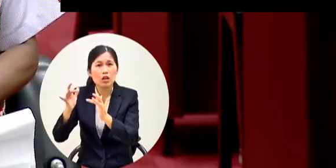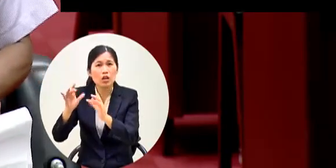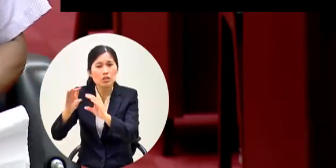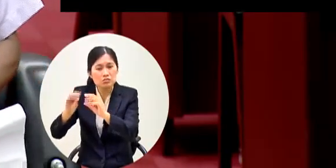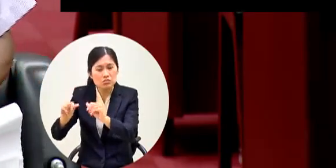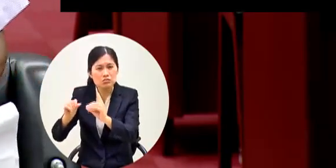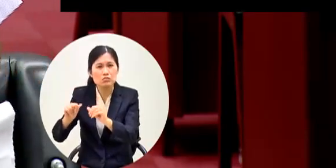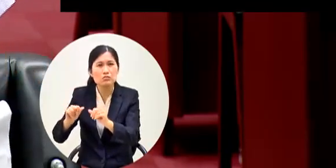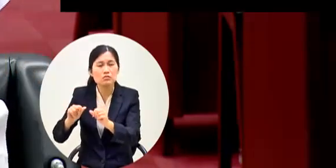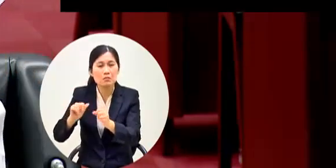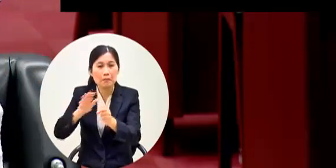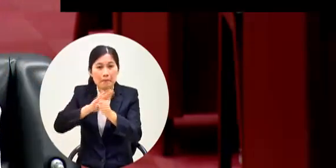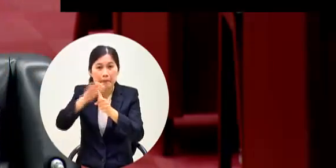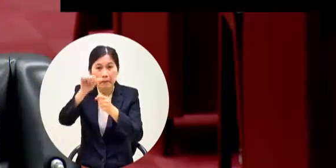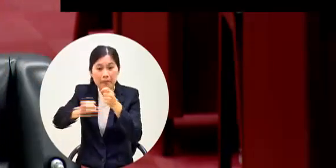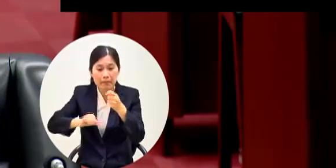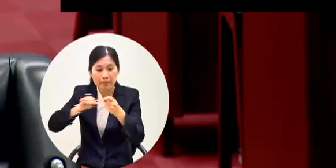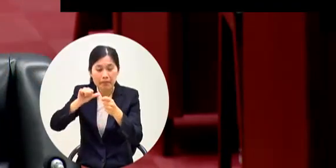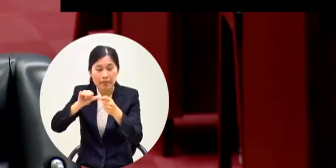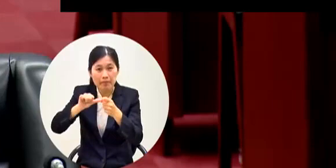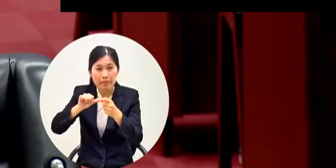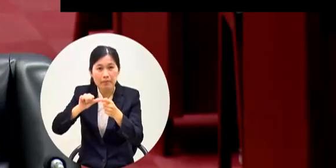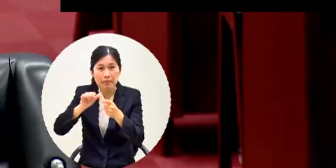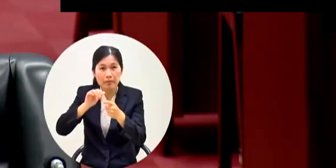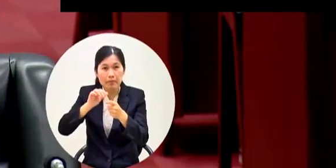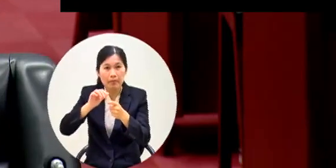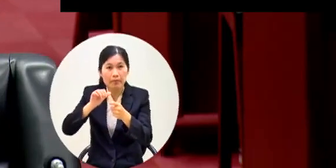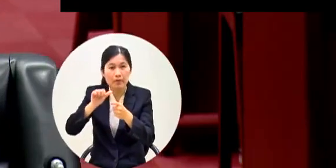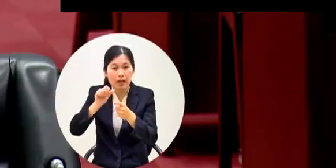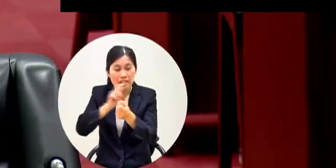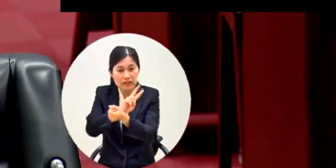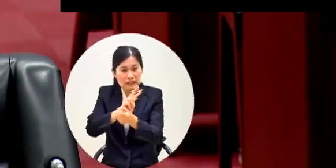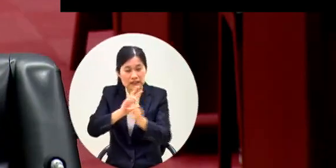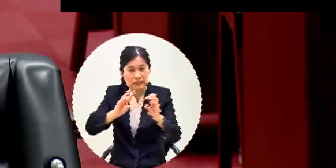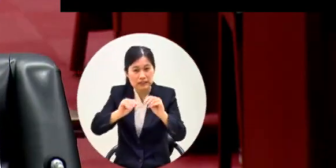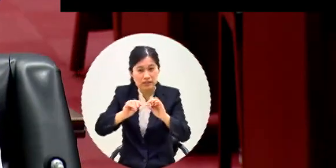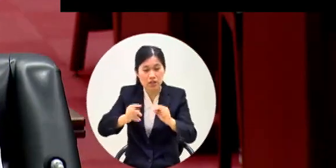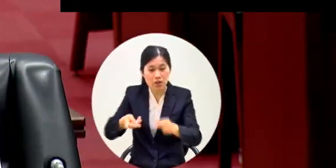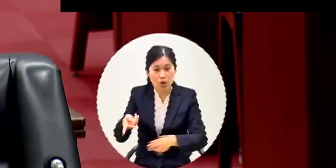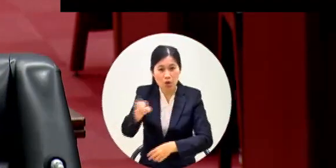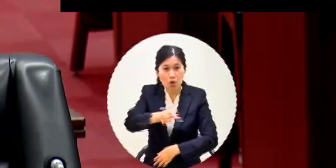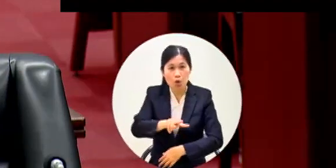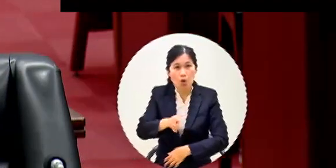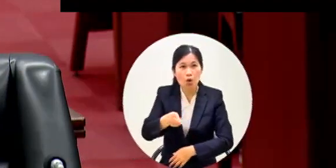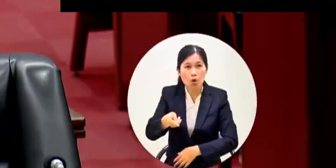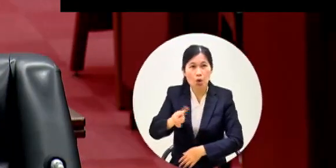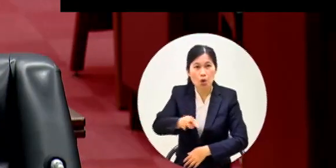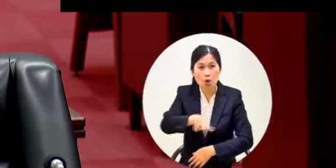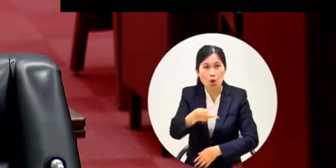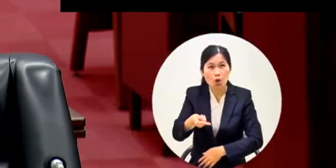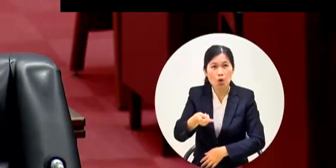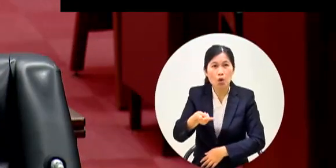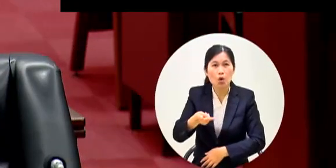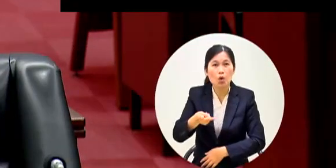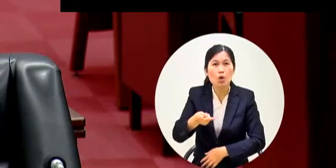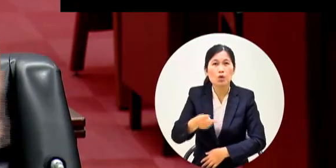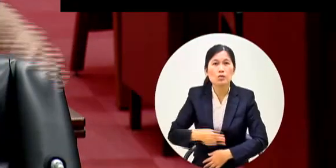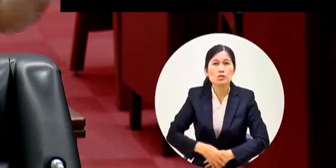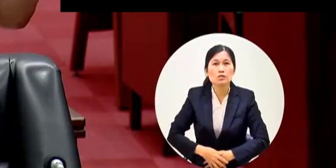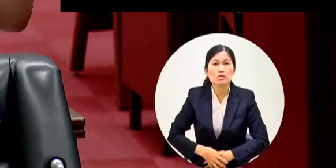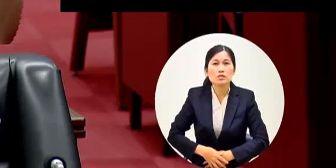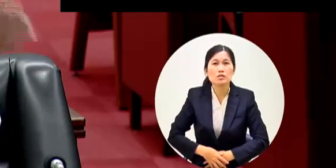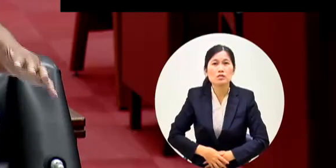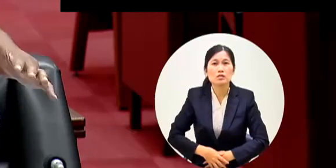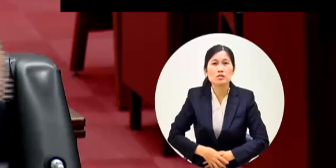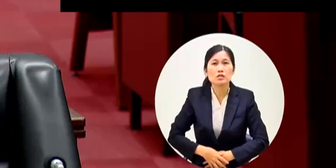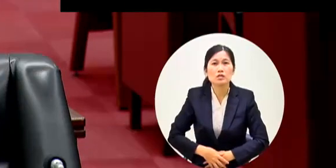地，林地分为两种，一个叫林地的公益用地，一个叫林地的什么